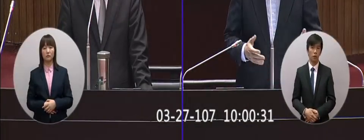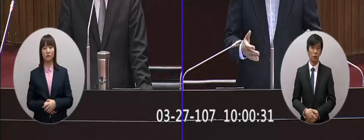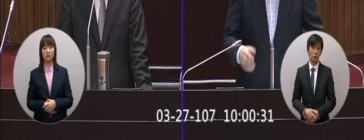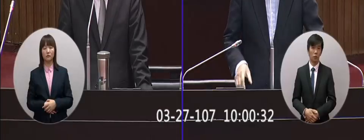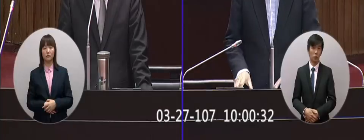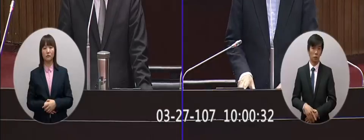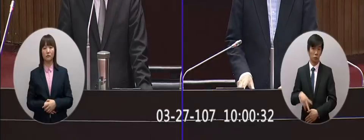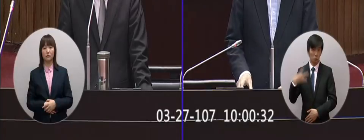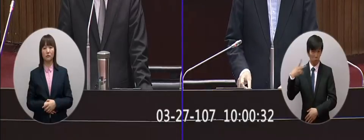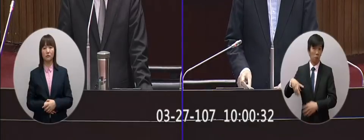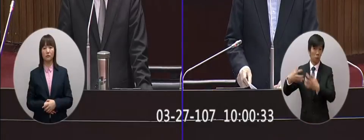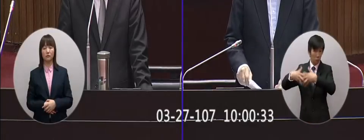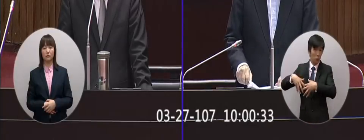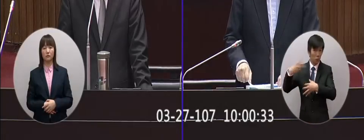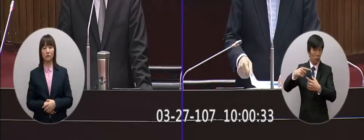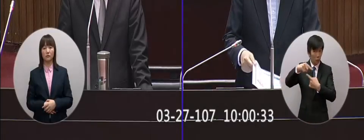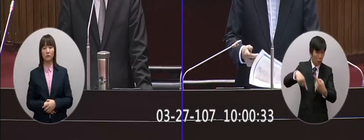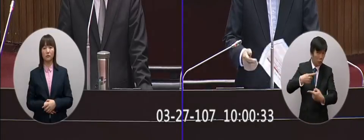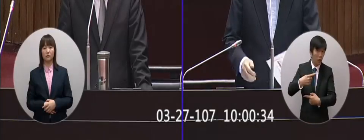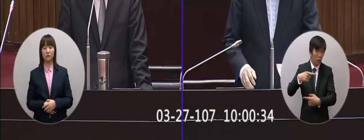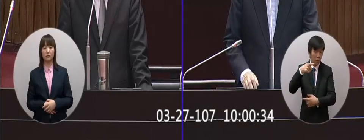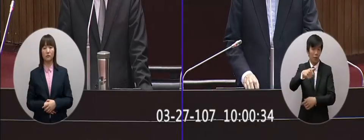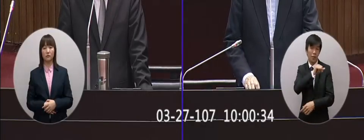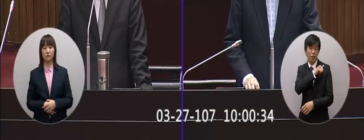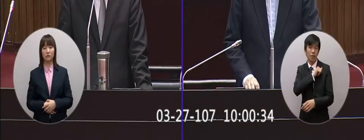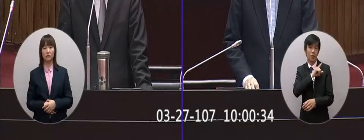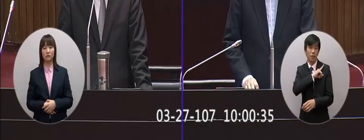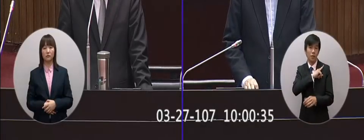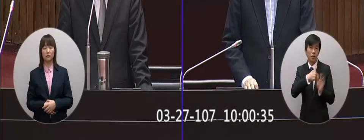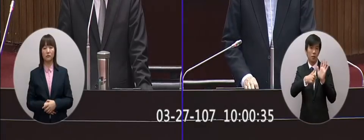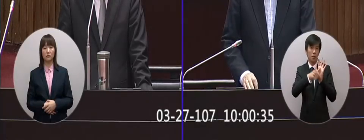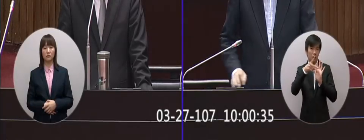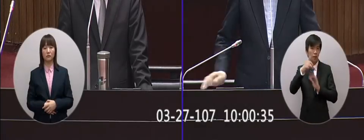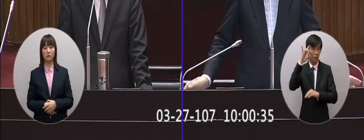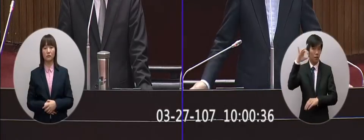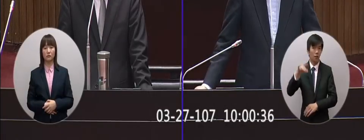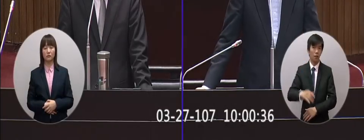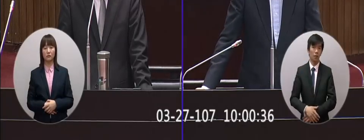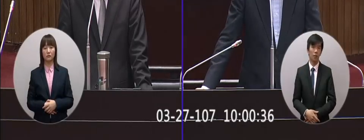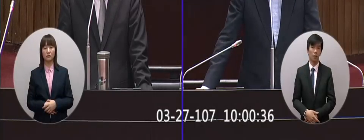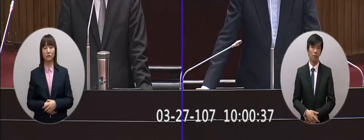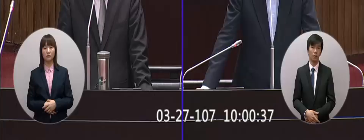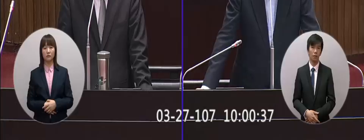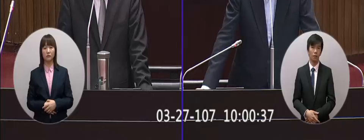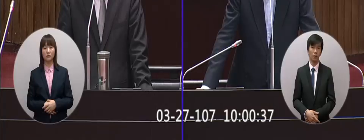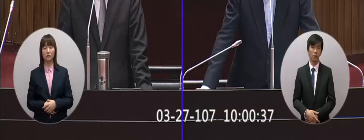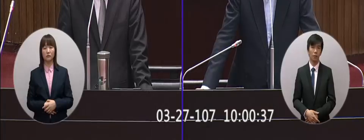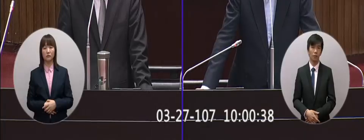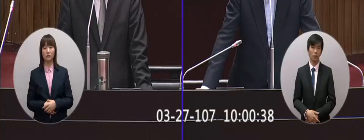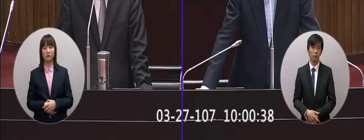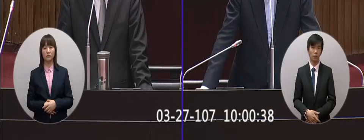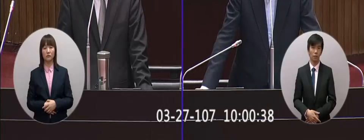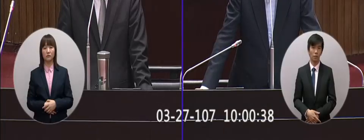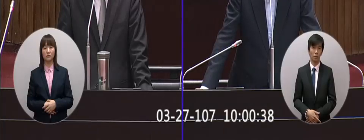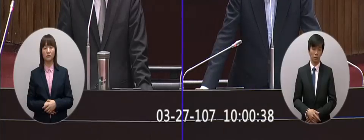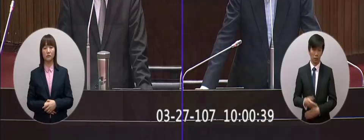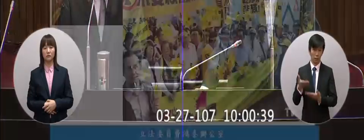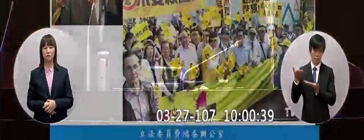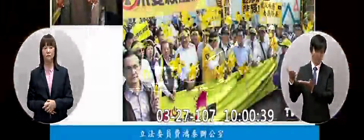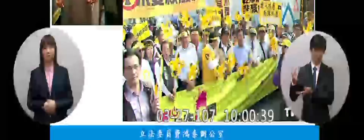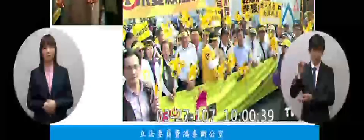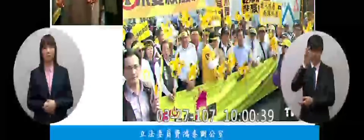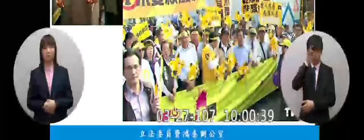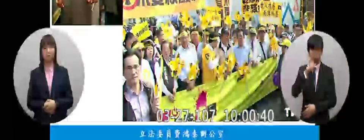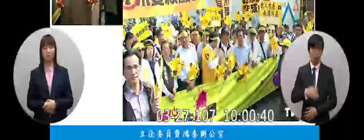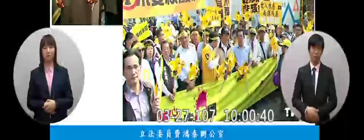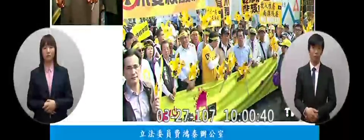转又是你们用的发明的名词哈。赖院长，我让你看一看啊，这个是当